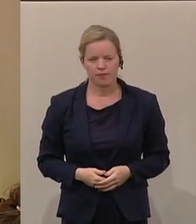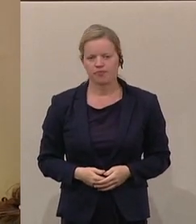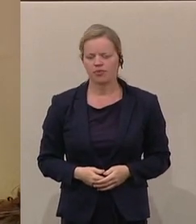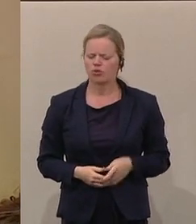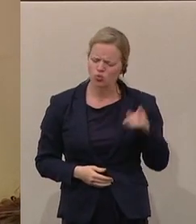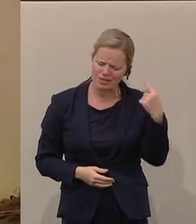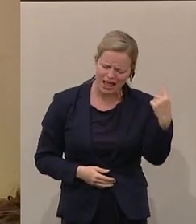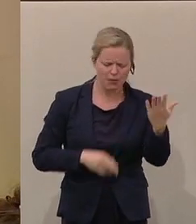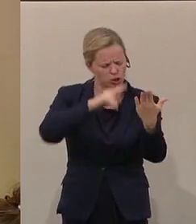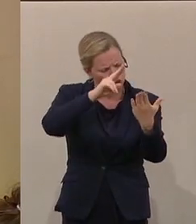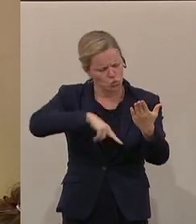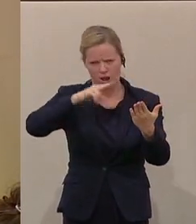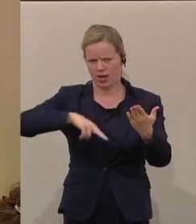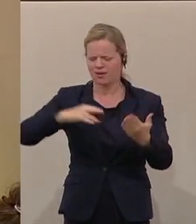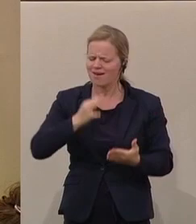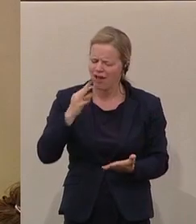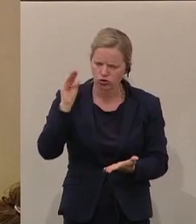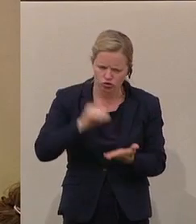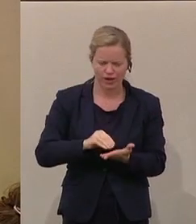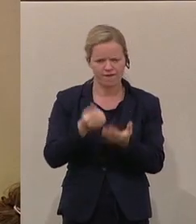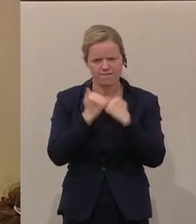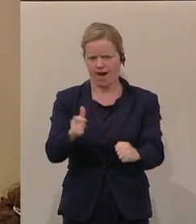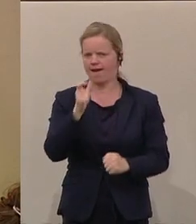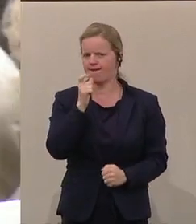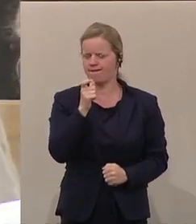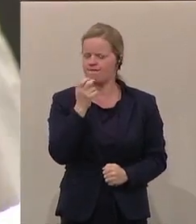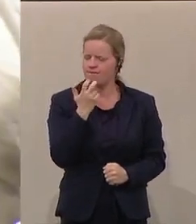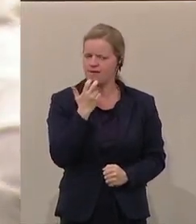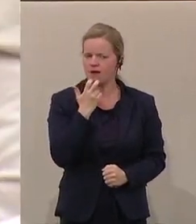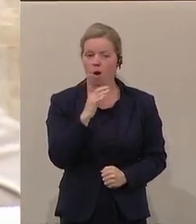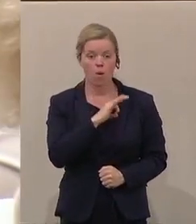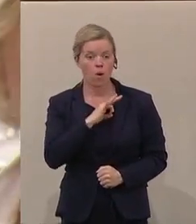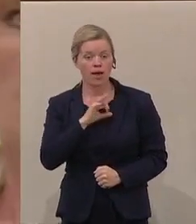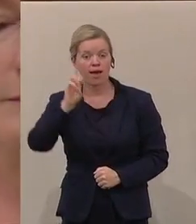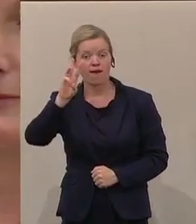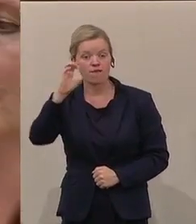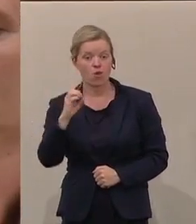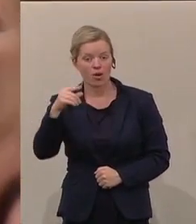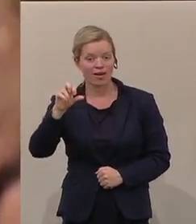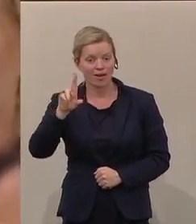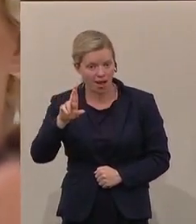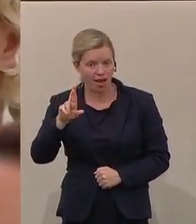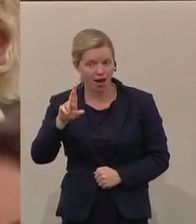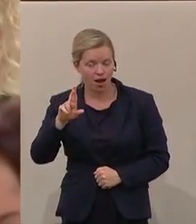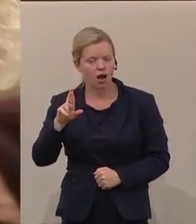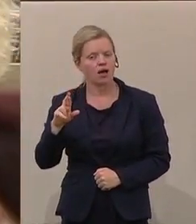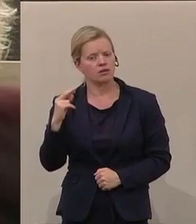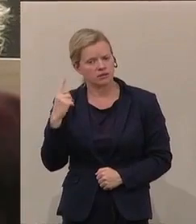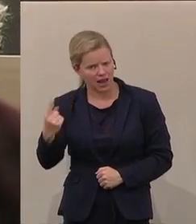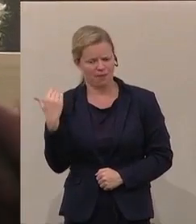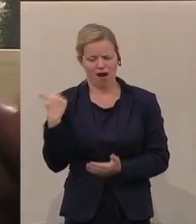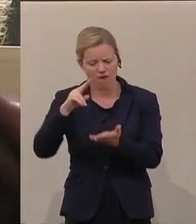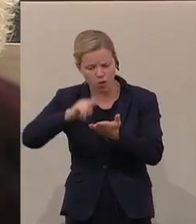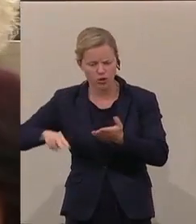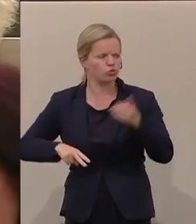Da steht ganz genau drinnen die Freiwilligkeit. Übrigens hat es der Kollege Wöginger sogar vorgelesen. Sie hätten nur zuhören müssen, wenn Sie sich schwer tun mit dem Lesen.